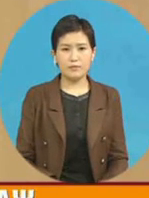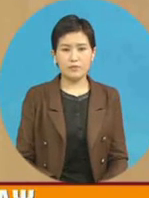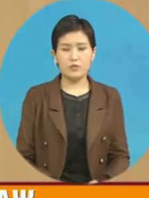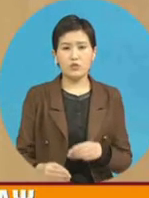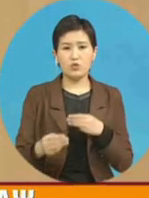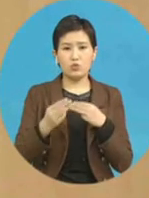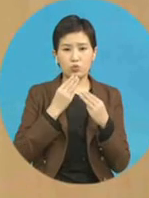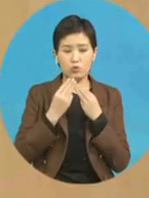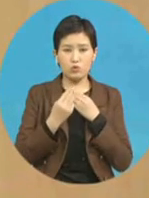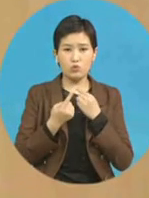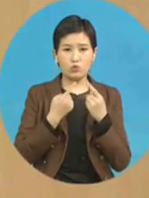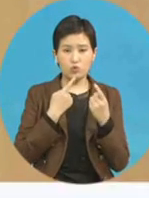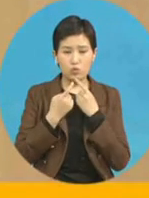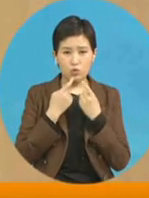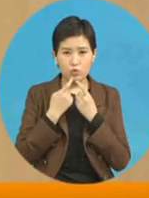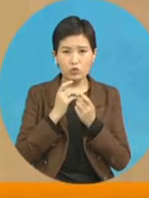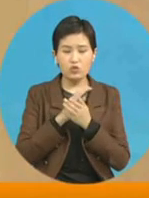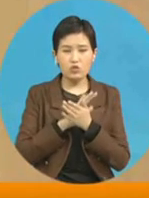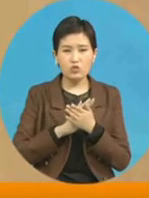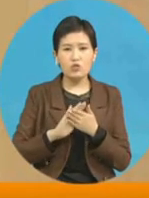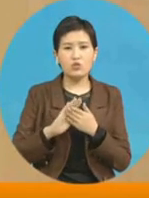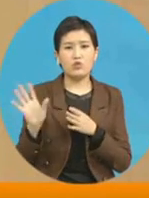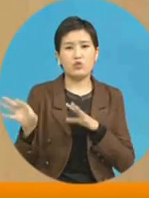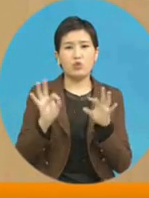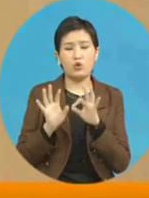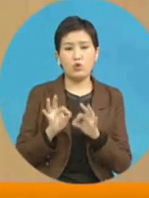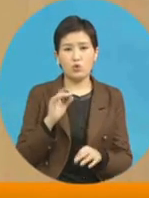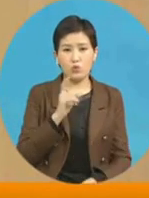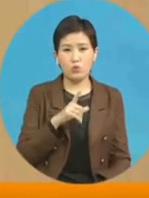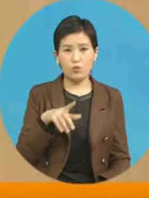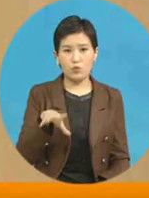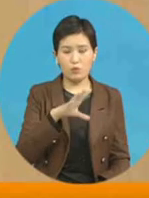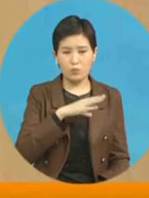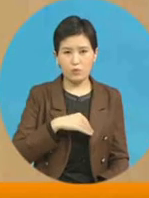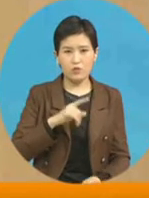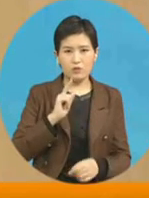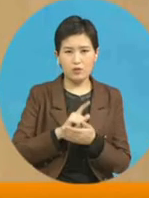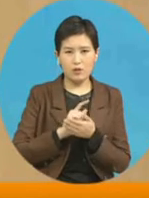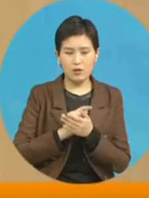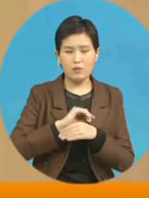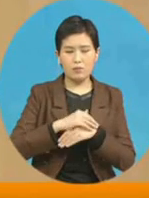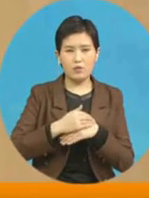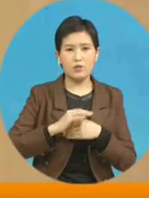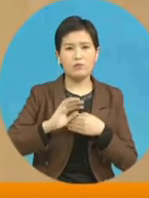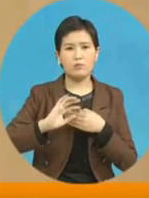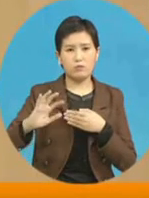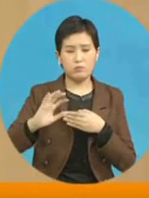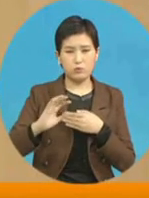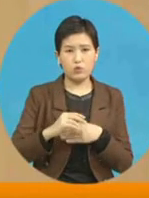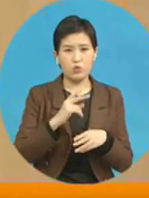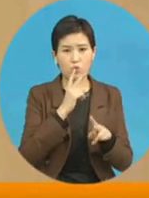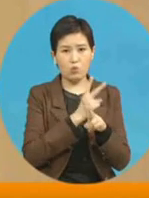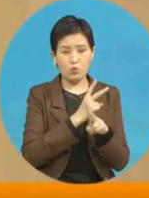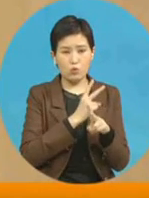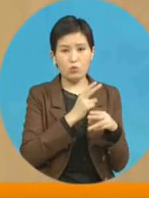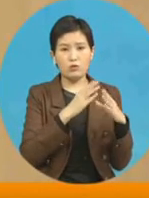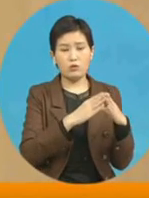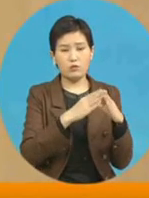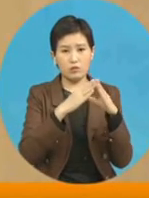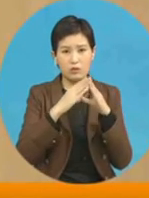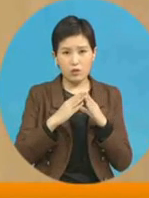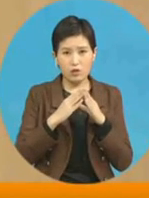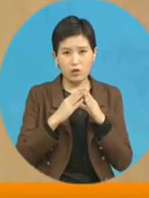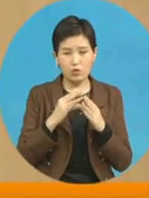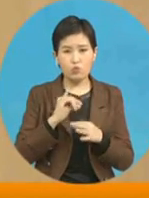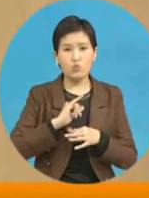болохоор шүүхэн ерөнхий зөвлөлийн шинээр томилогдож байгаа гишүүдэд хараат бус байж үндсэн хуулиар олгогдсон шүүхэн ерөнхий